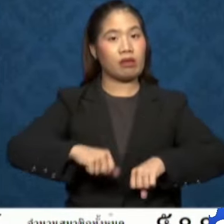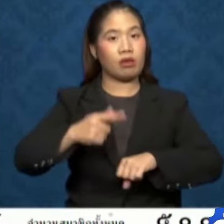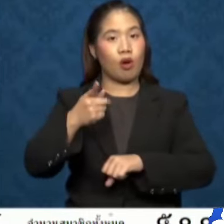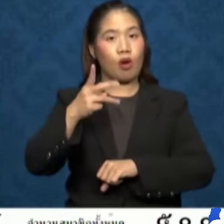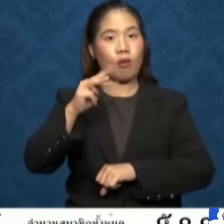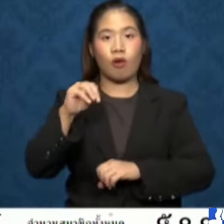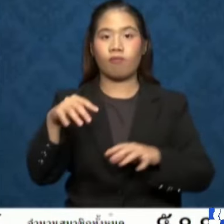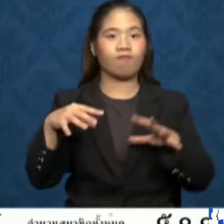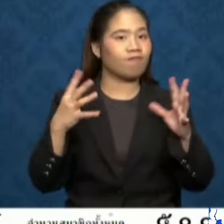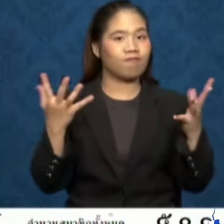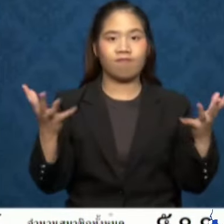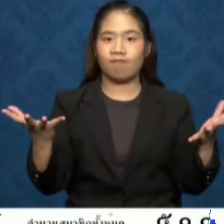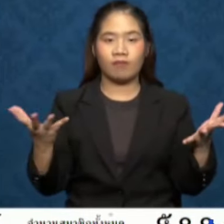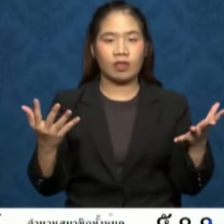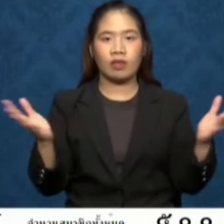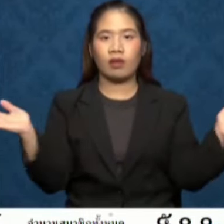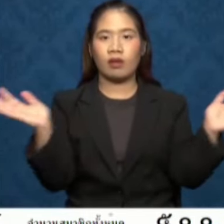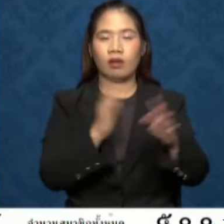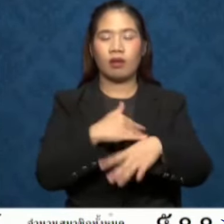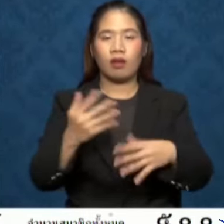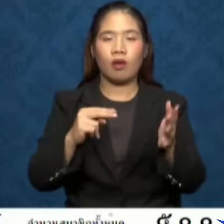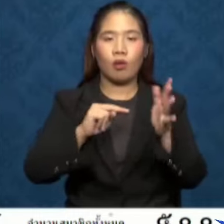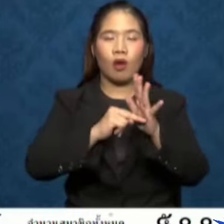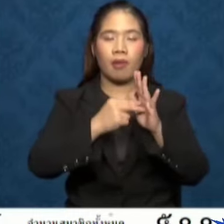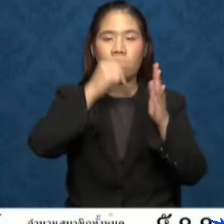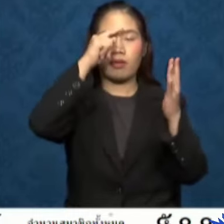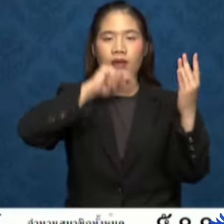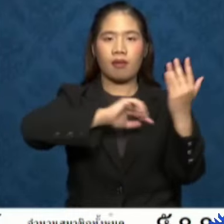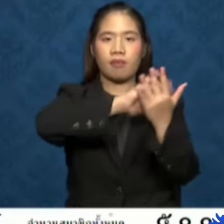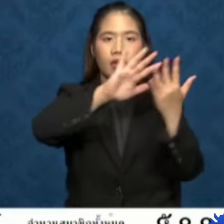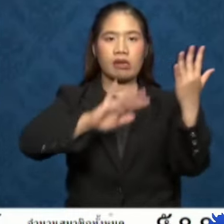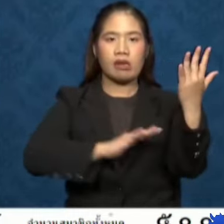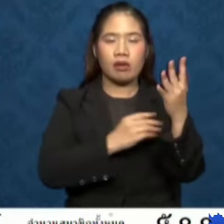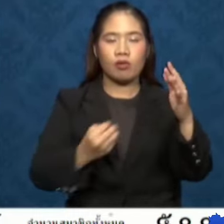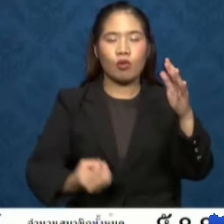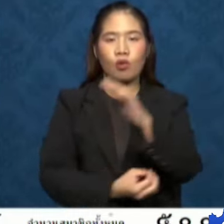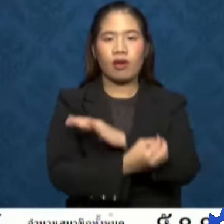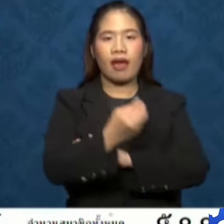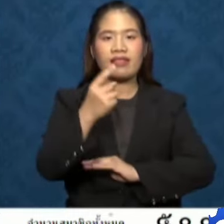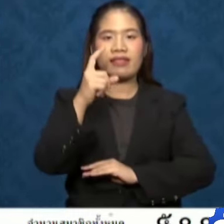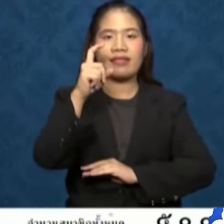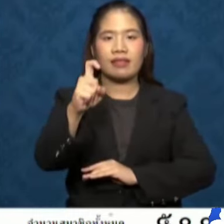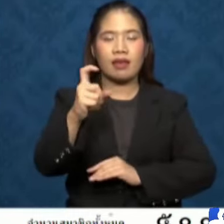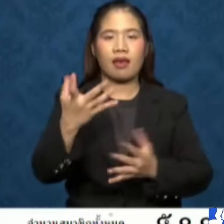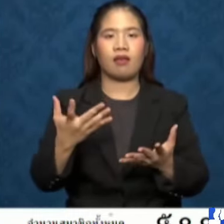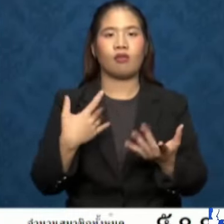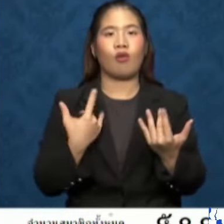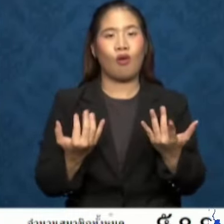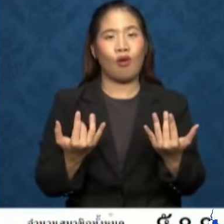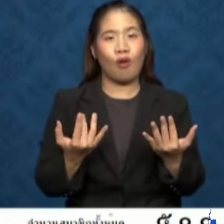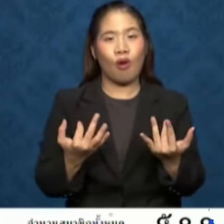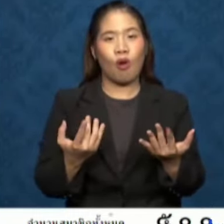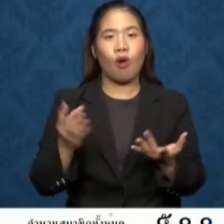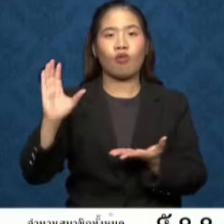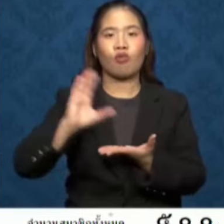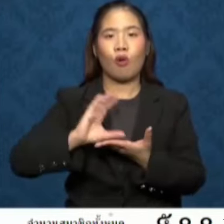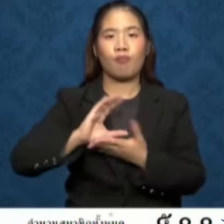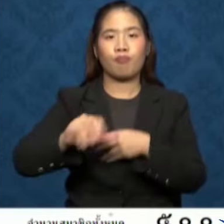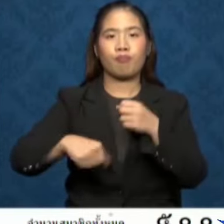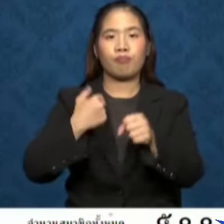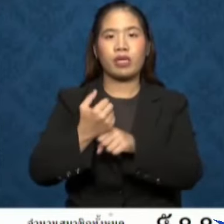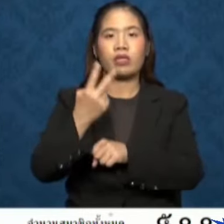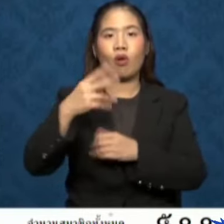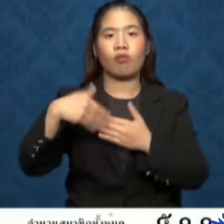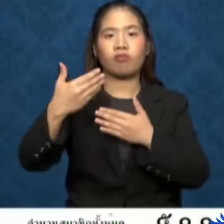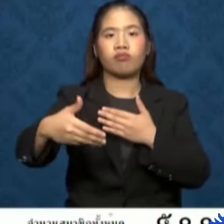ประเทศไทยต้องสูญเสียโอกาสจากการต่อเรือขนาด 3,900ตันระวัง 3,900ตันไปถึง 2ปีงบประมาณมีอู่ต่อ